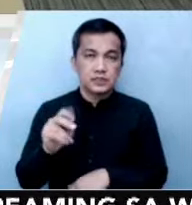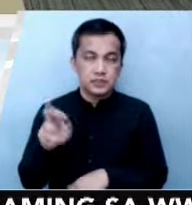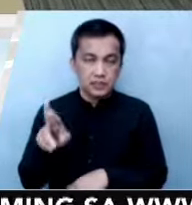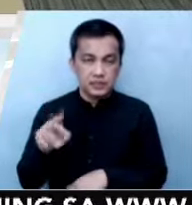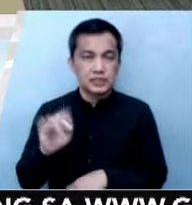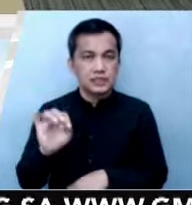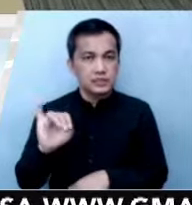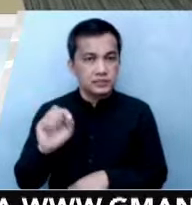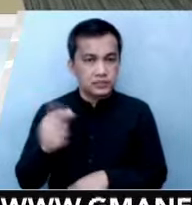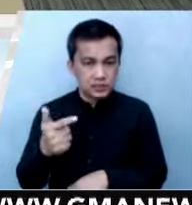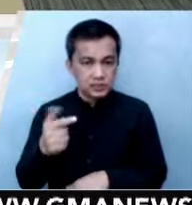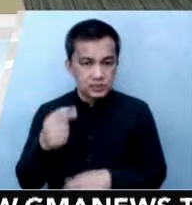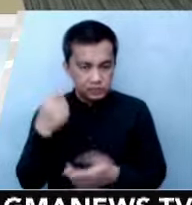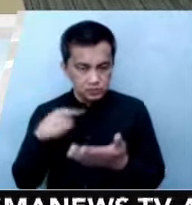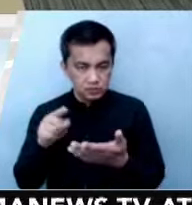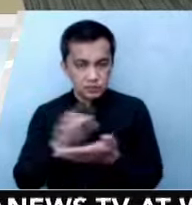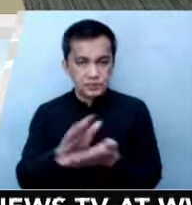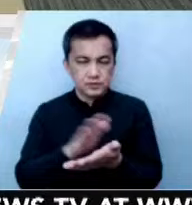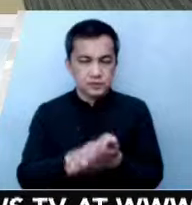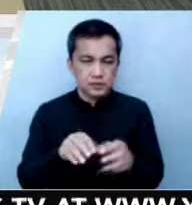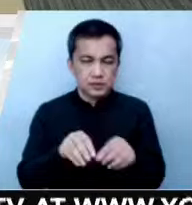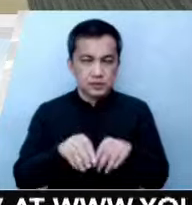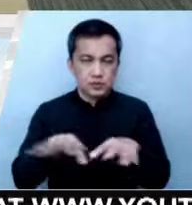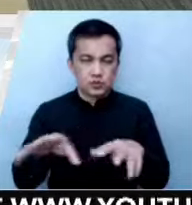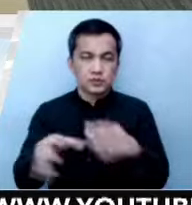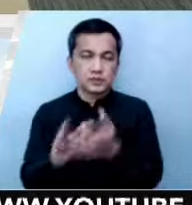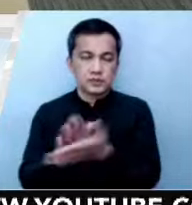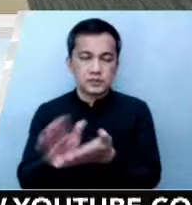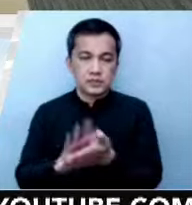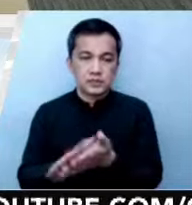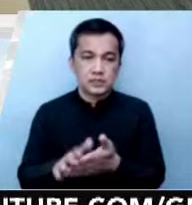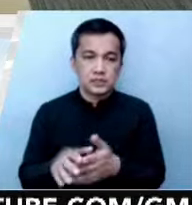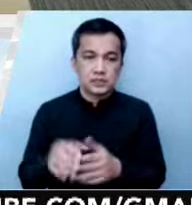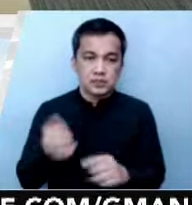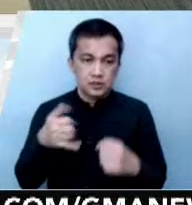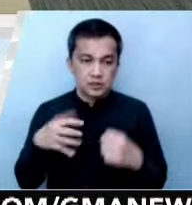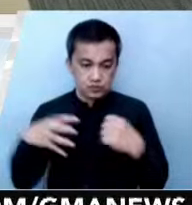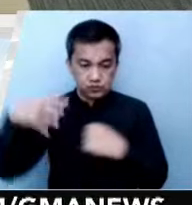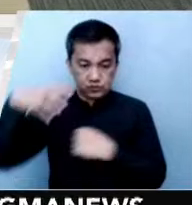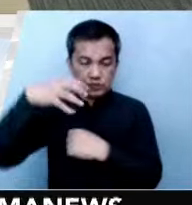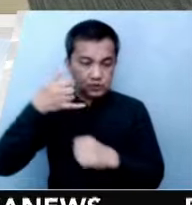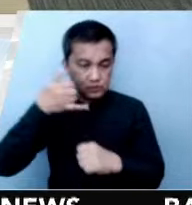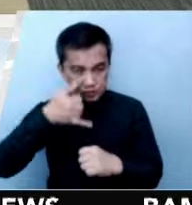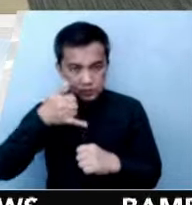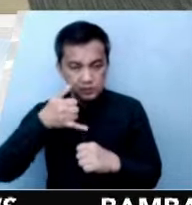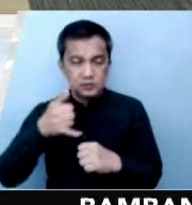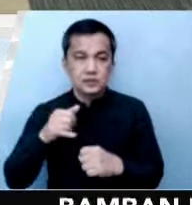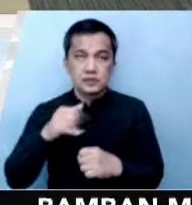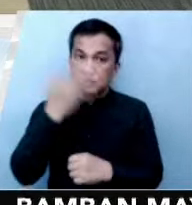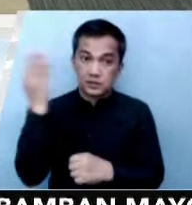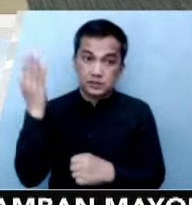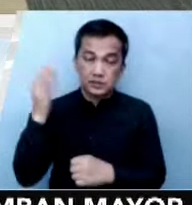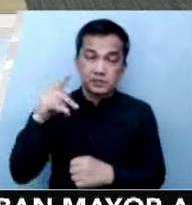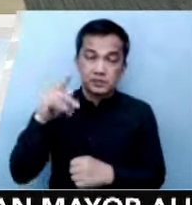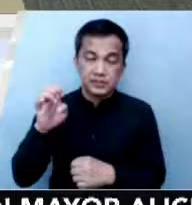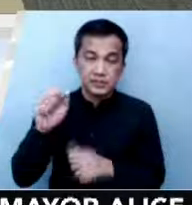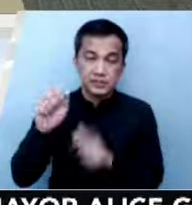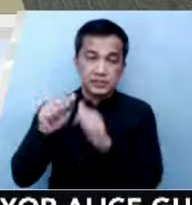at malinis ang mga tumagas na langis. Ang mga imaheng ito nakuha mula sa kalawakan na nilabas ng Philippine Space Agency, mga satellite